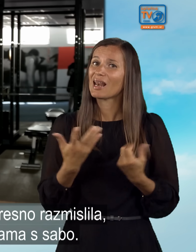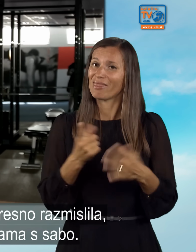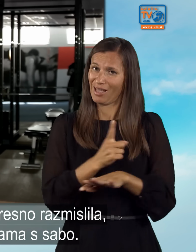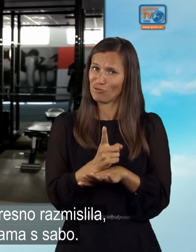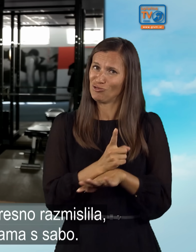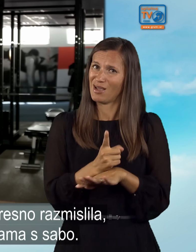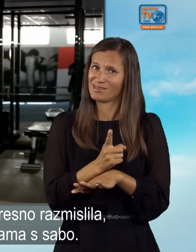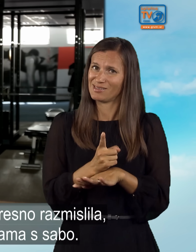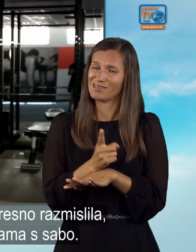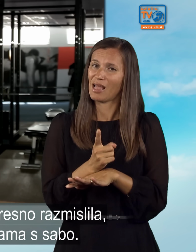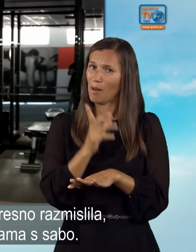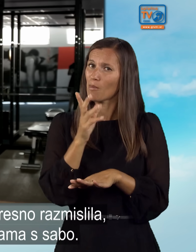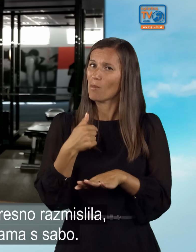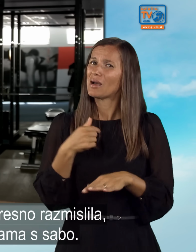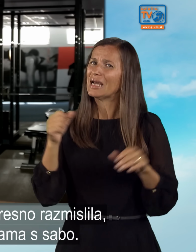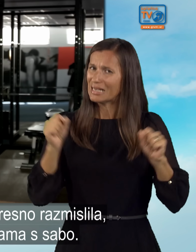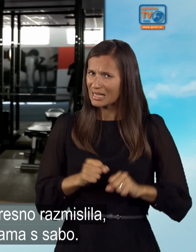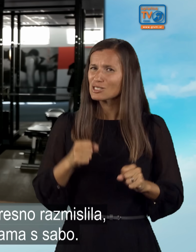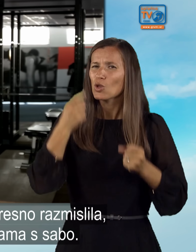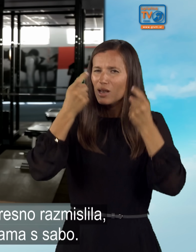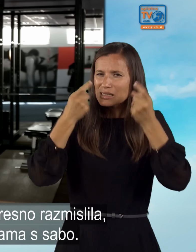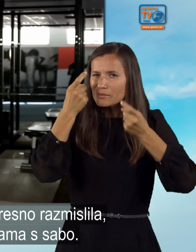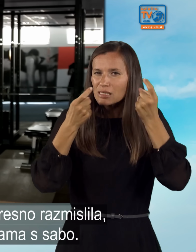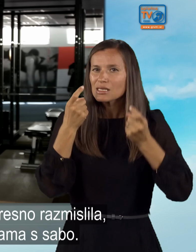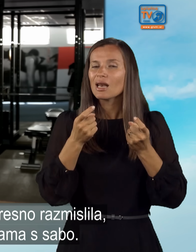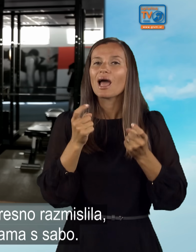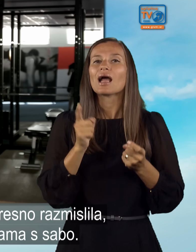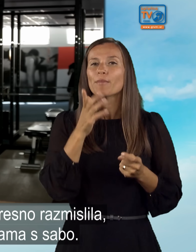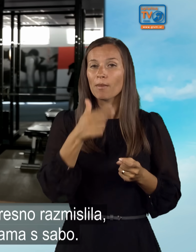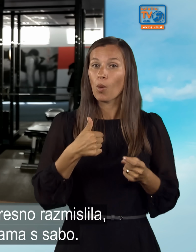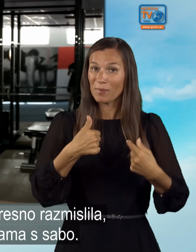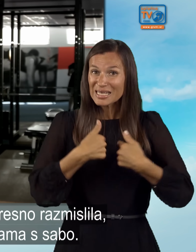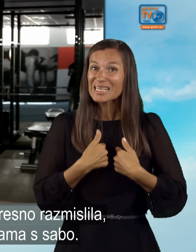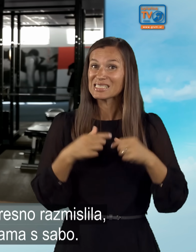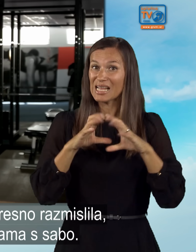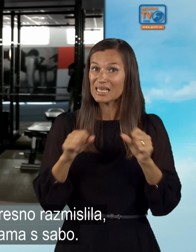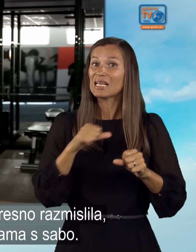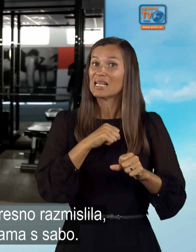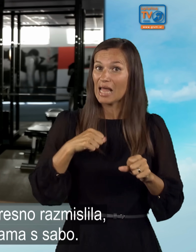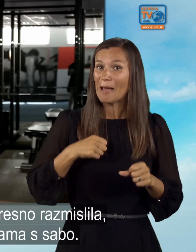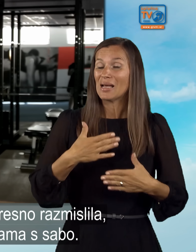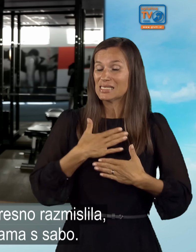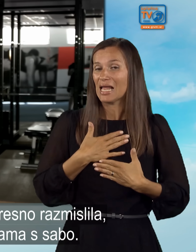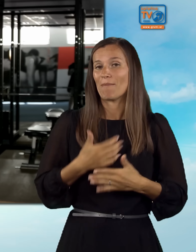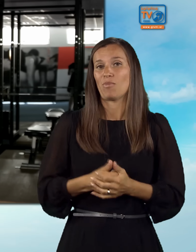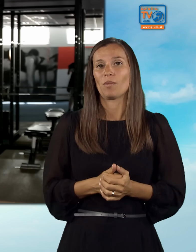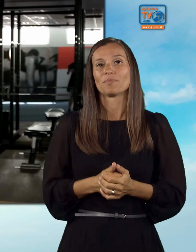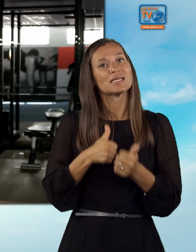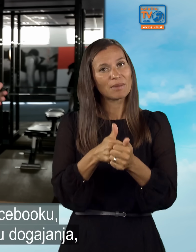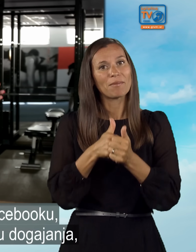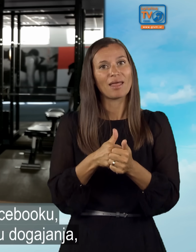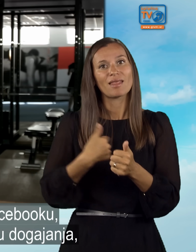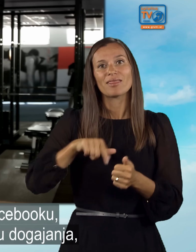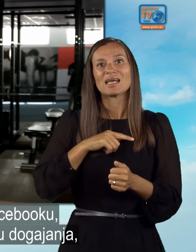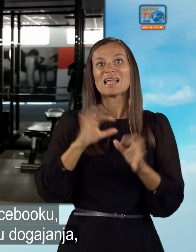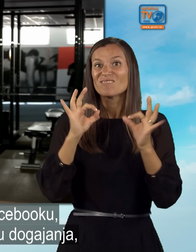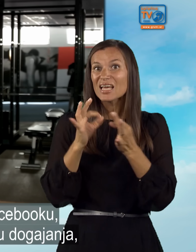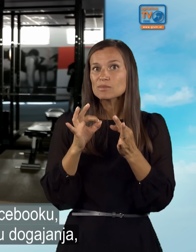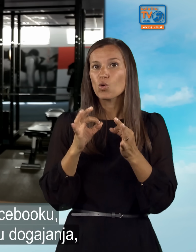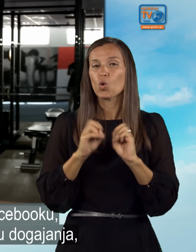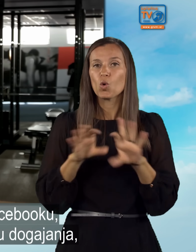vzela nekaj momentov in bom resno razmislila, kaj bom pa jaz naredila sama sabo. Spremljite nas